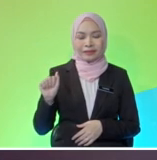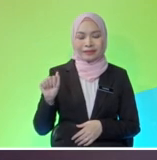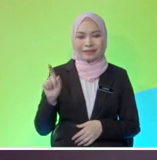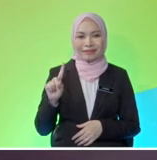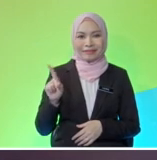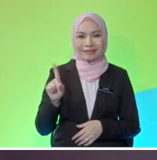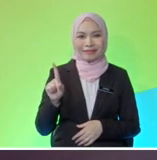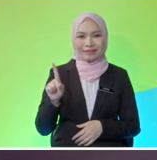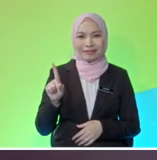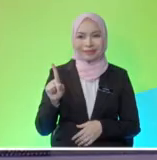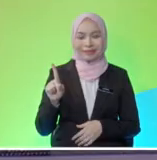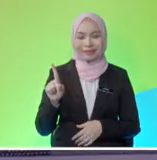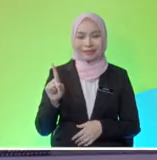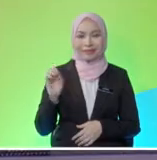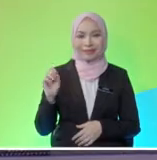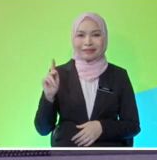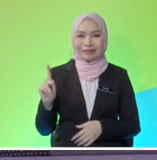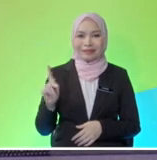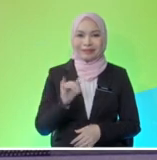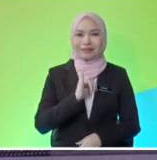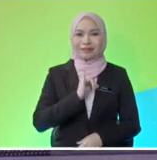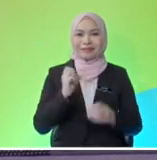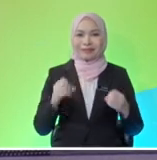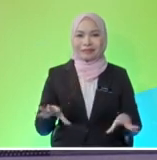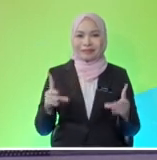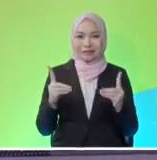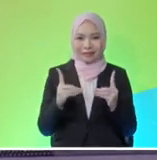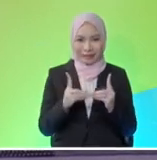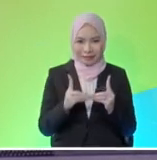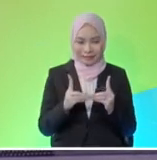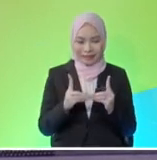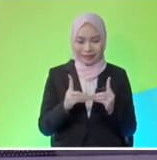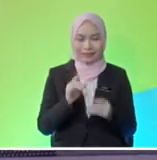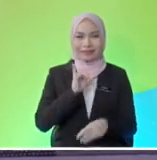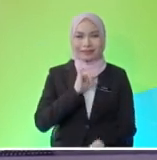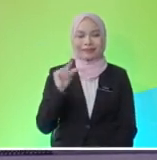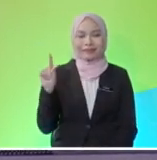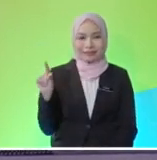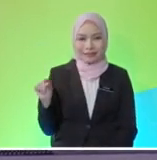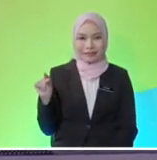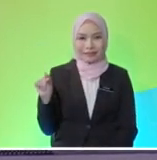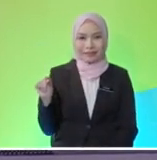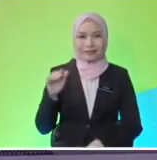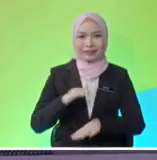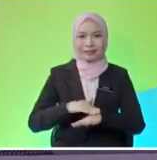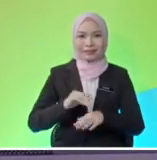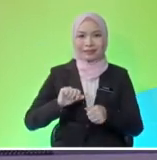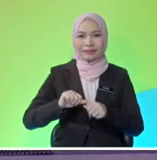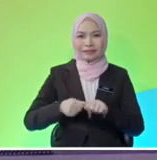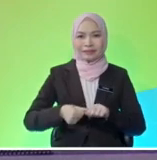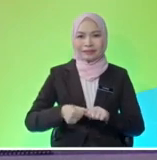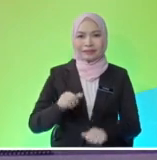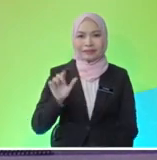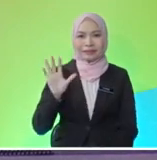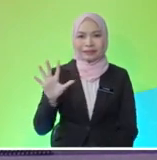Ni? Okey, baik cikgu. Saya dah jumpa dah cikgu. Dah jumpa dah. Okey, saya lekatkan pada angka lima.